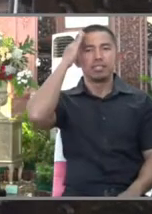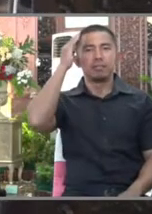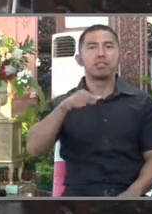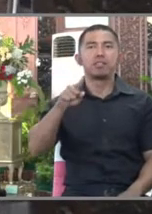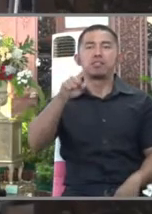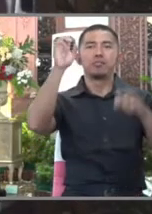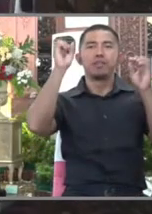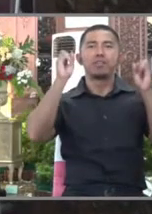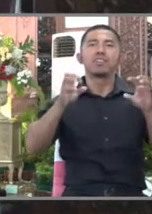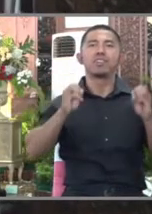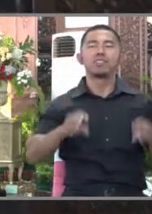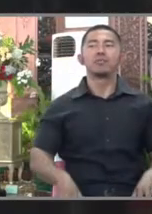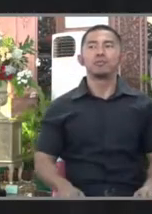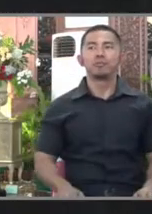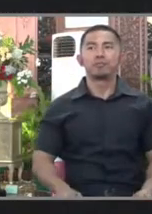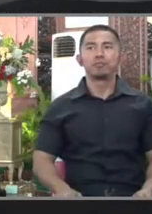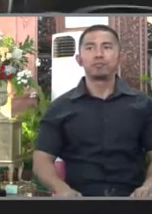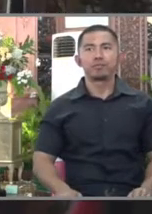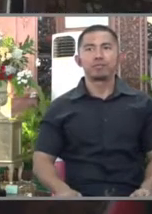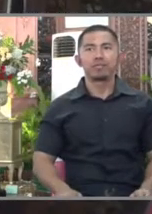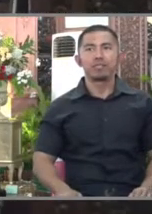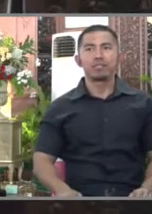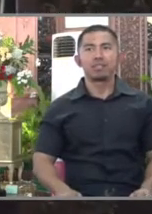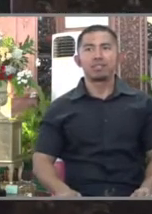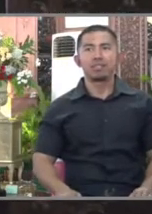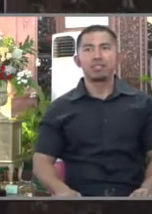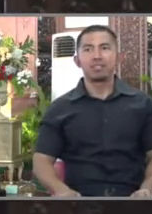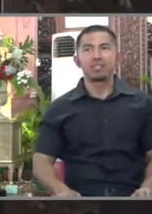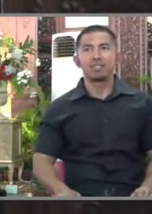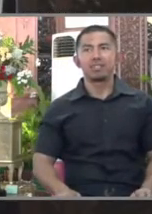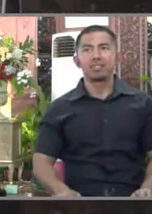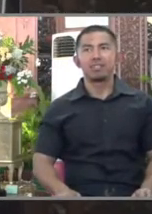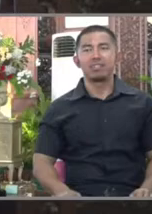warahmatullahi wabarakatuh. Tadi temannya mana tadi? Udah terwakili ya?